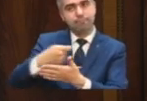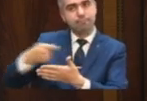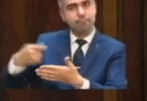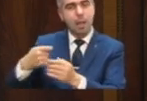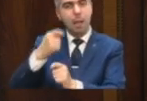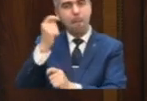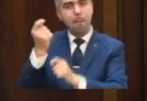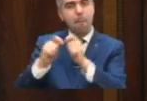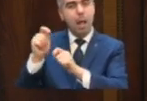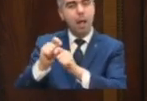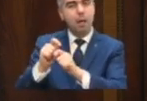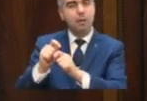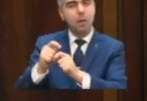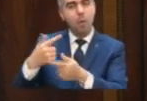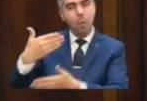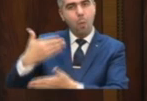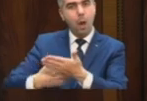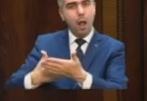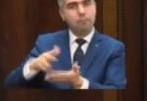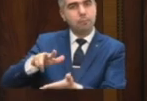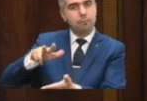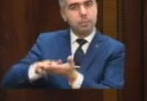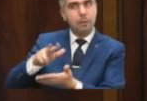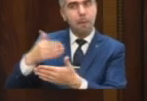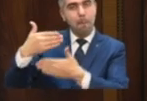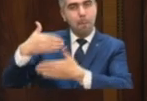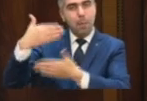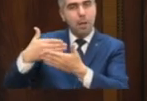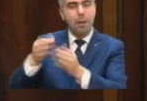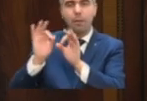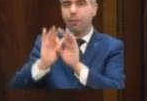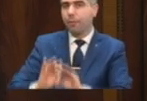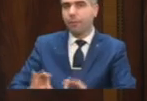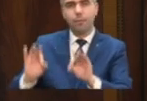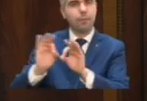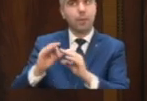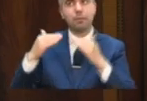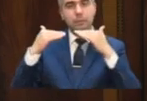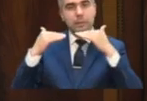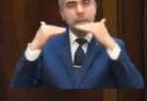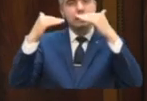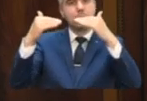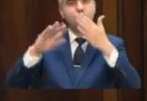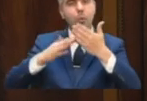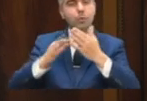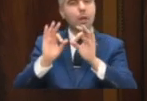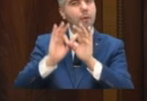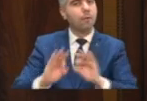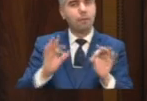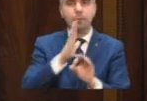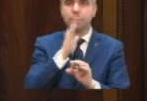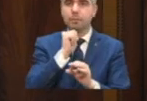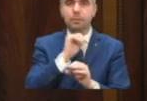فيما يتعلق بالحصول على رخص البناء والإصلاح والترميم وتسقيف المساكن وغيرها من متطلبات الحياة